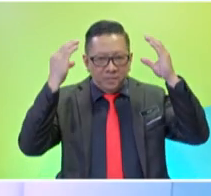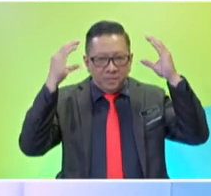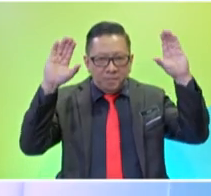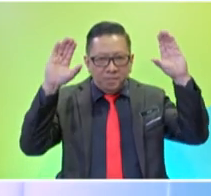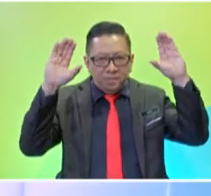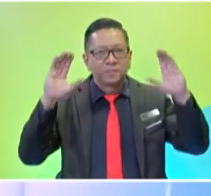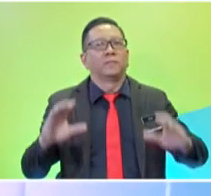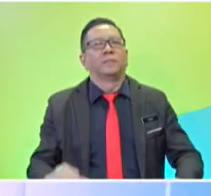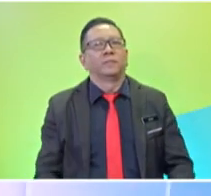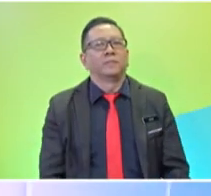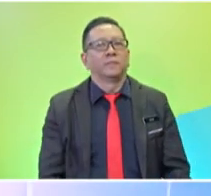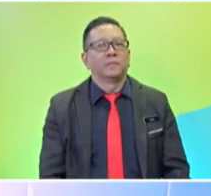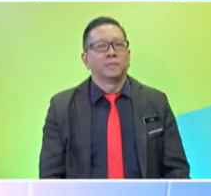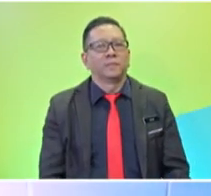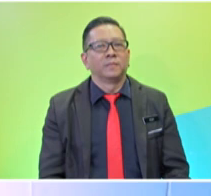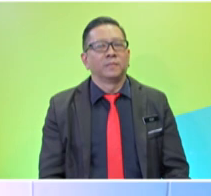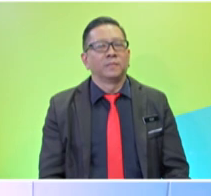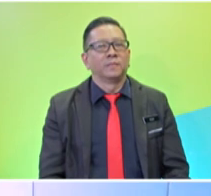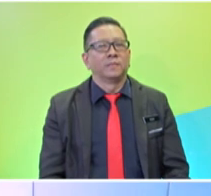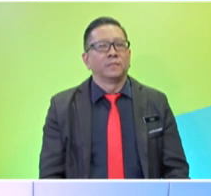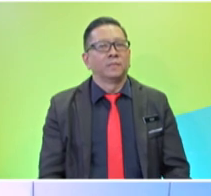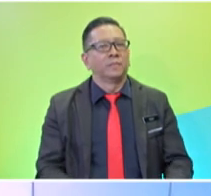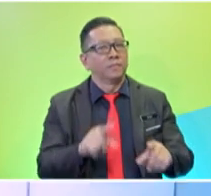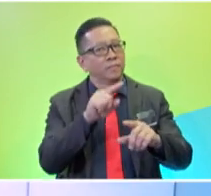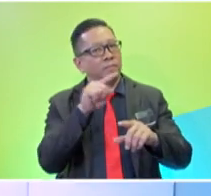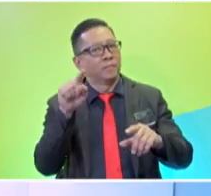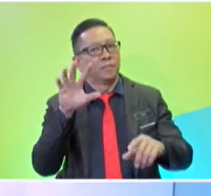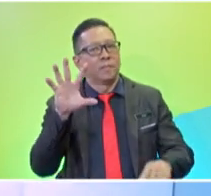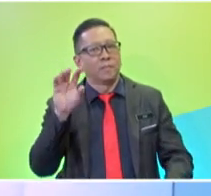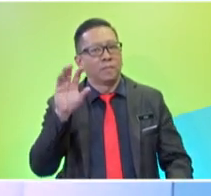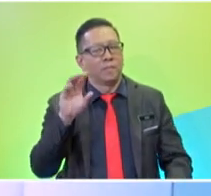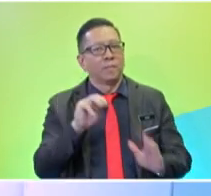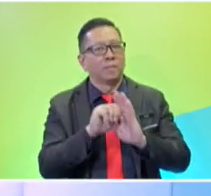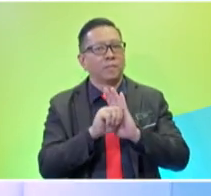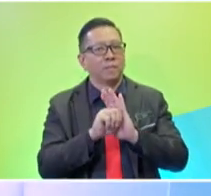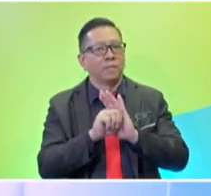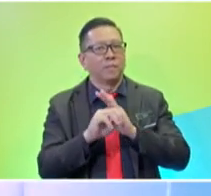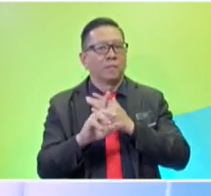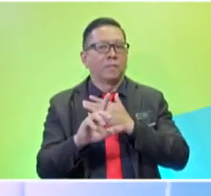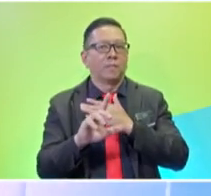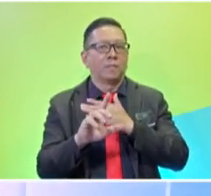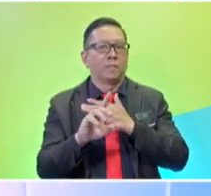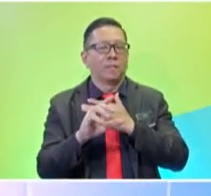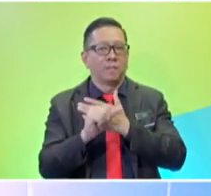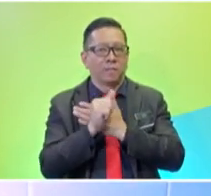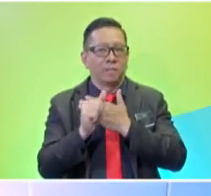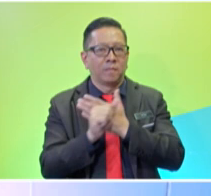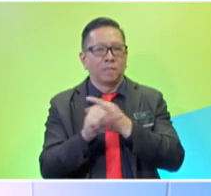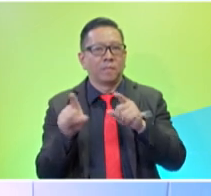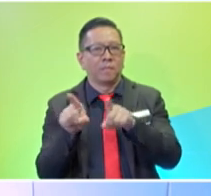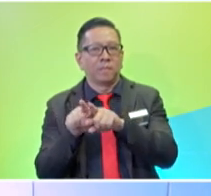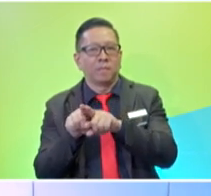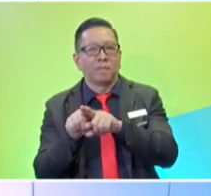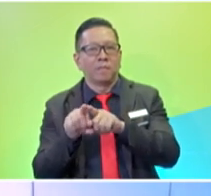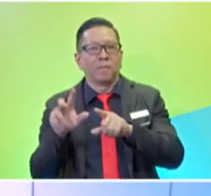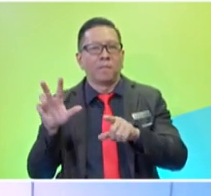175 ml minyak Oke dengan 50 ml juga bersamaan dengan 300 ml minyak